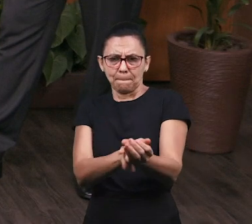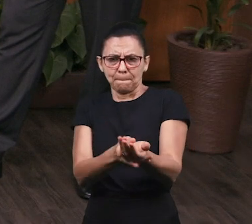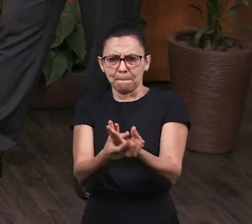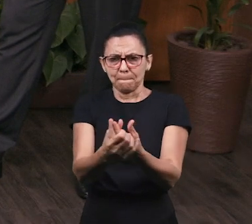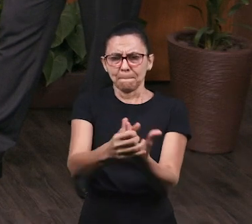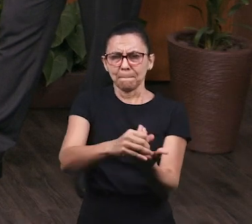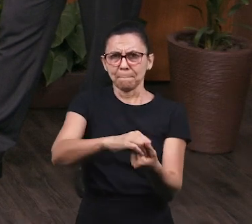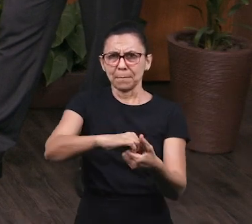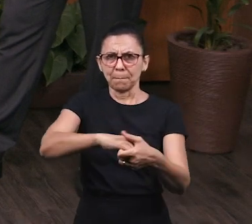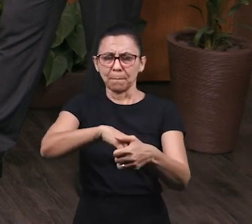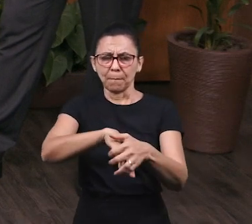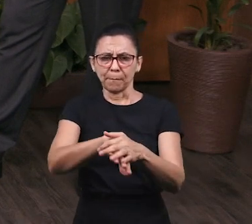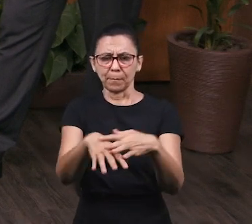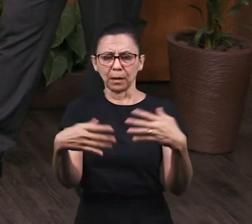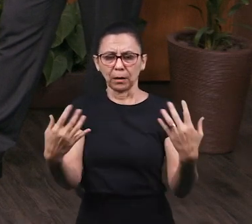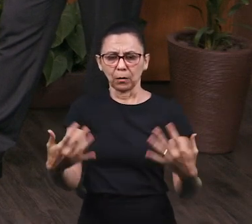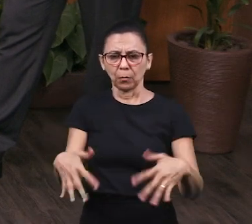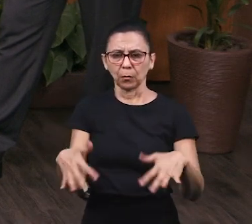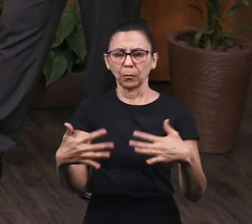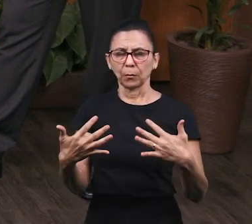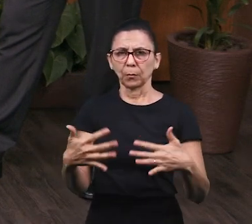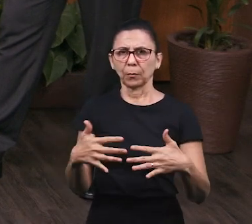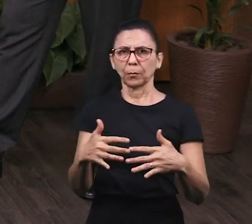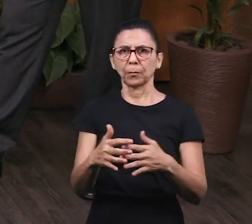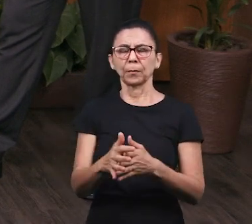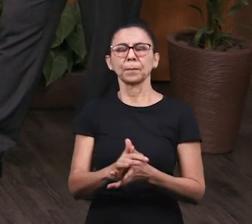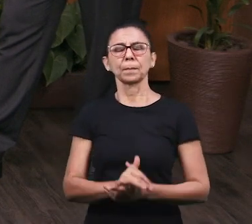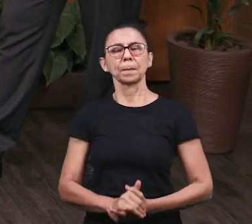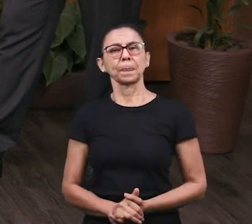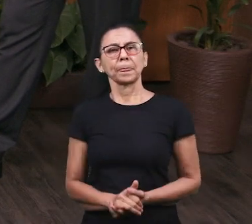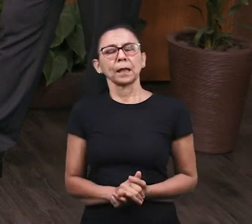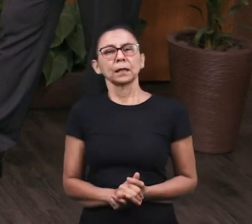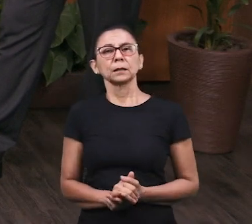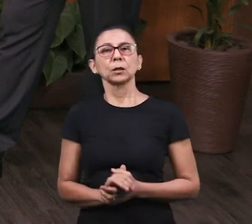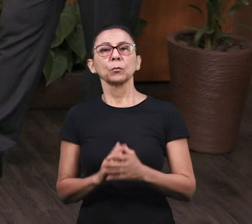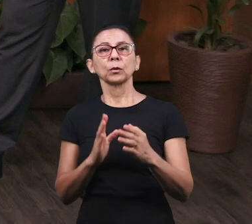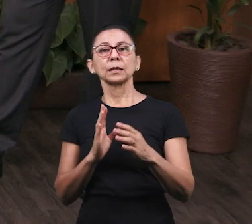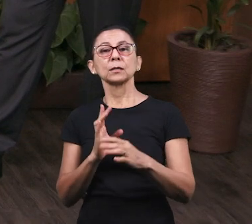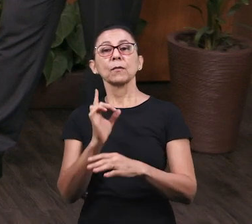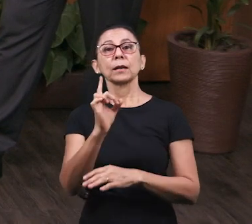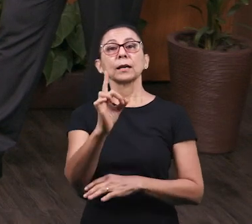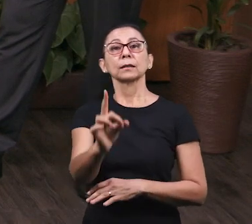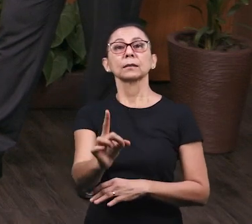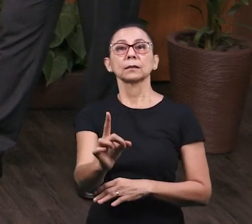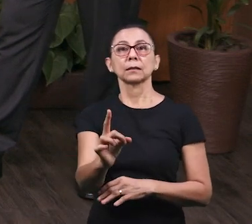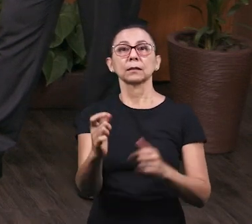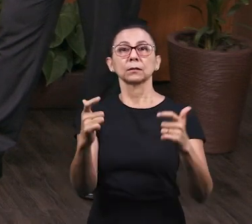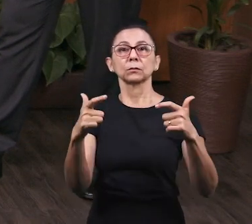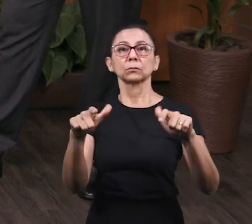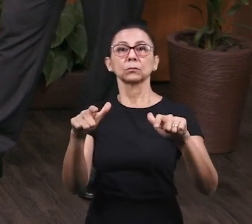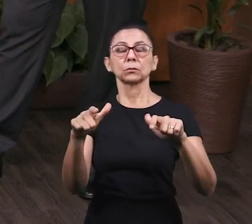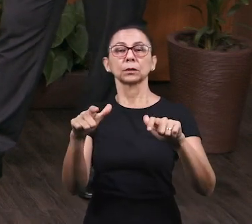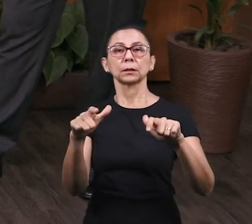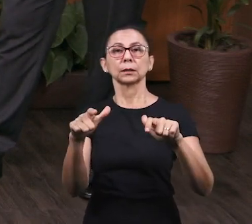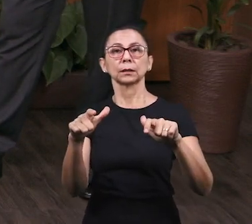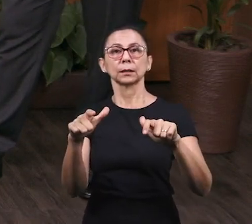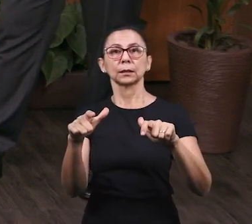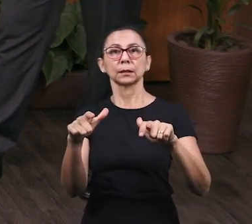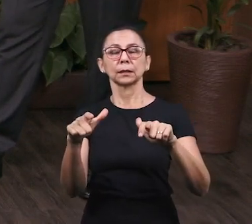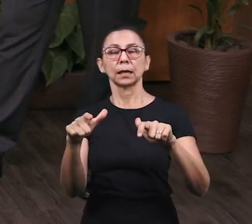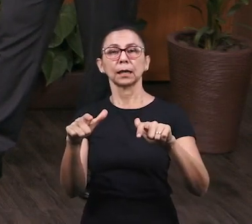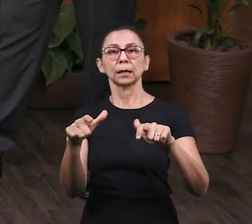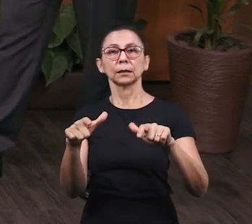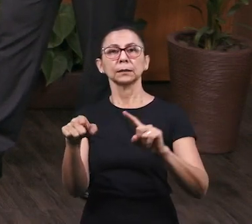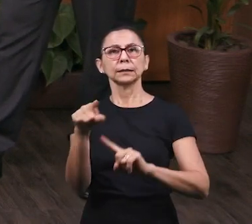cela, dans l'intimité avec Dieu, dans la présence de Dieu, que nous faisons aujourd'hui par la foi en